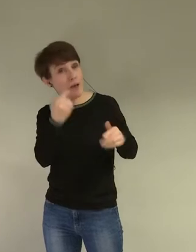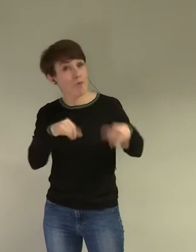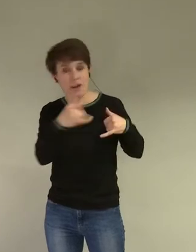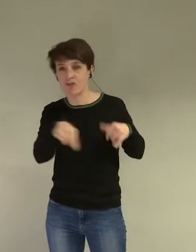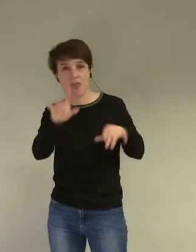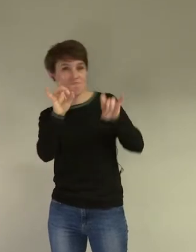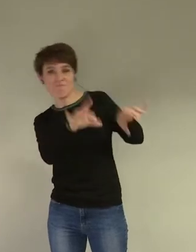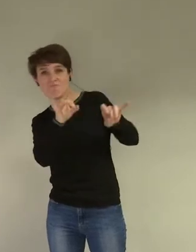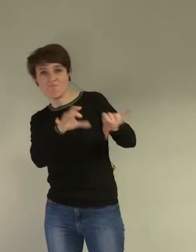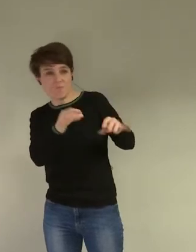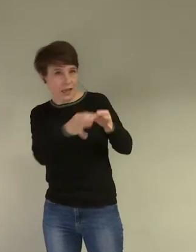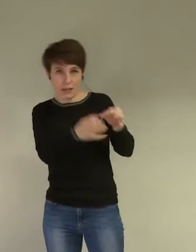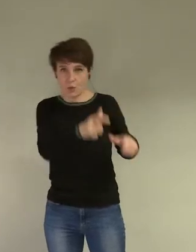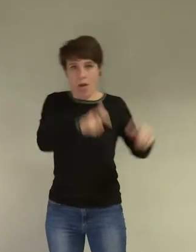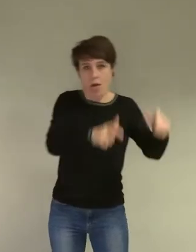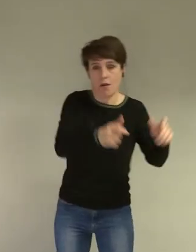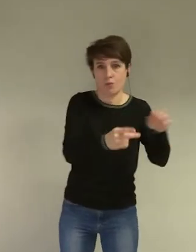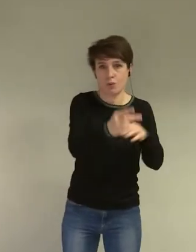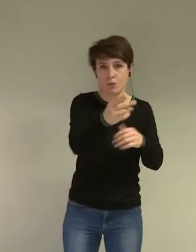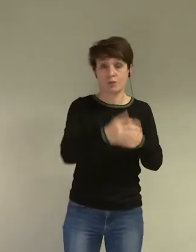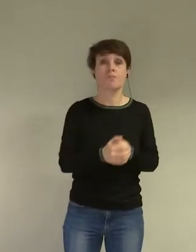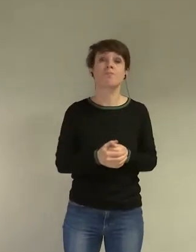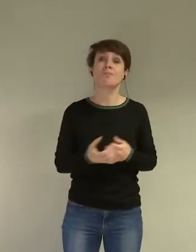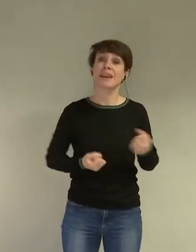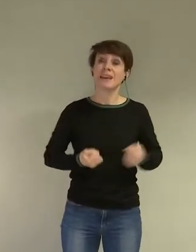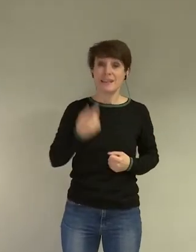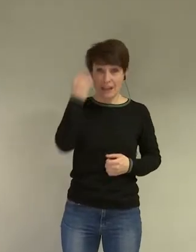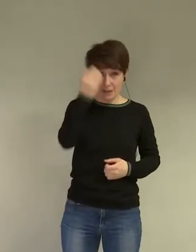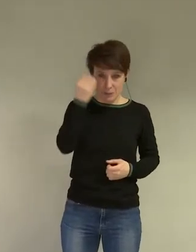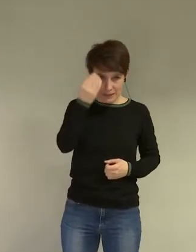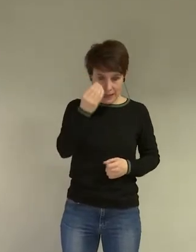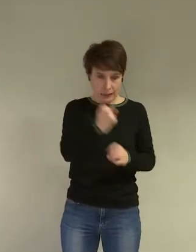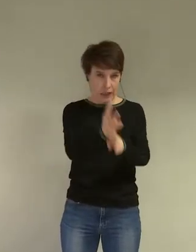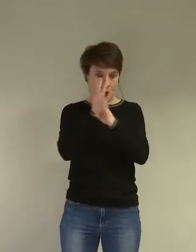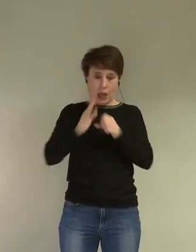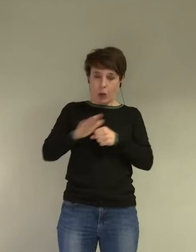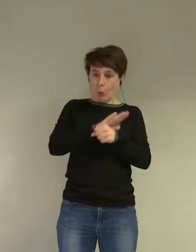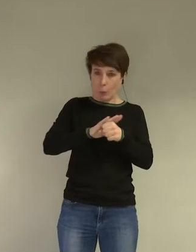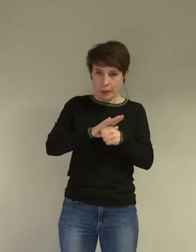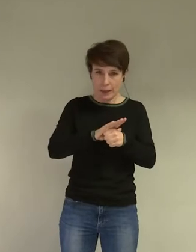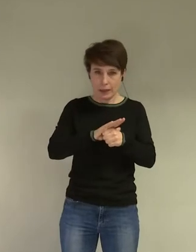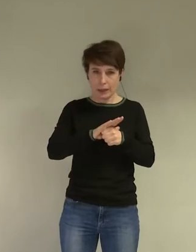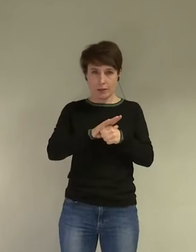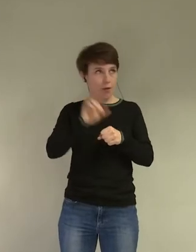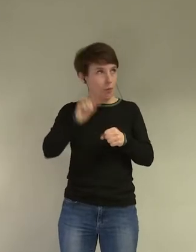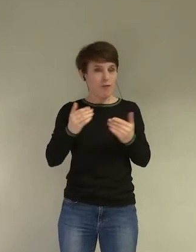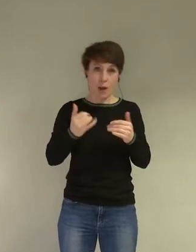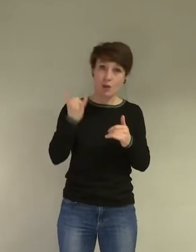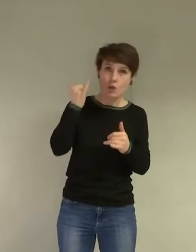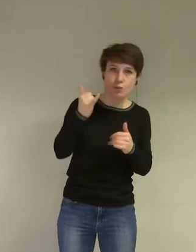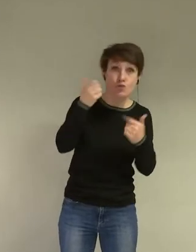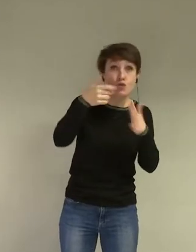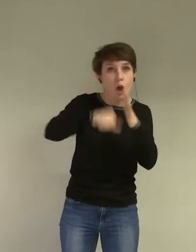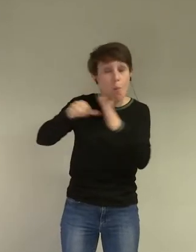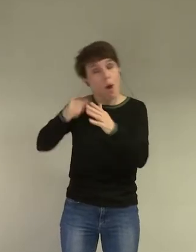les services psychiatriques sont emboliser à grenoble comme partout il faut plus d'un mois souvent plusieurs mois même pour une première consultation